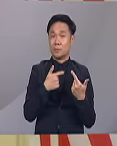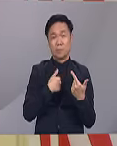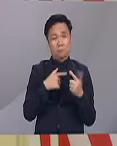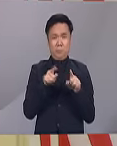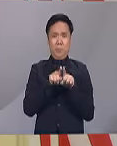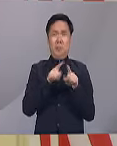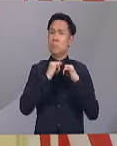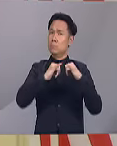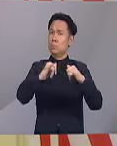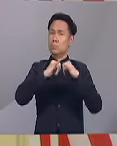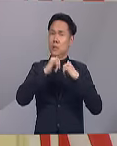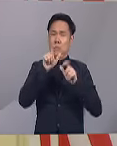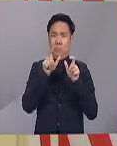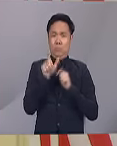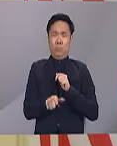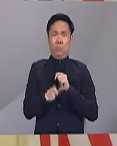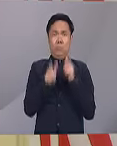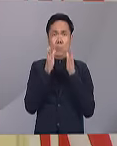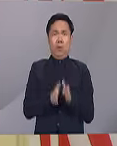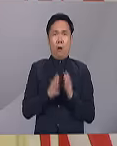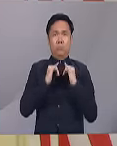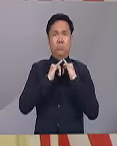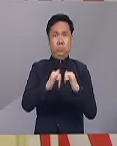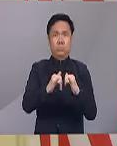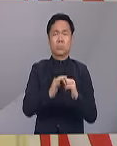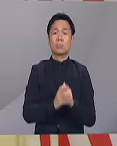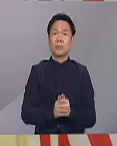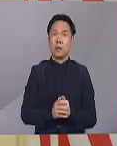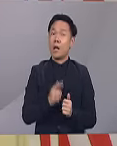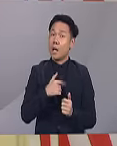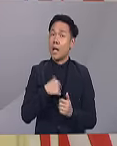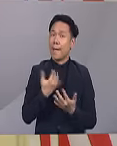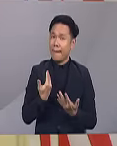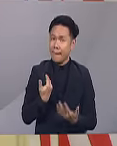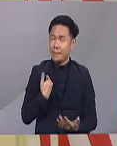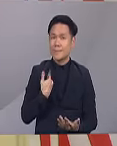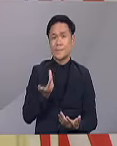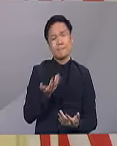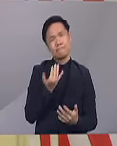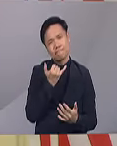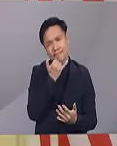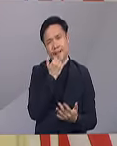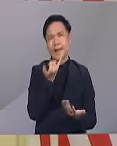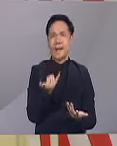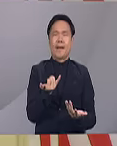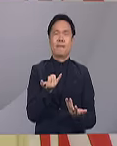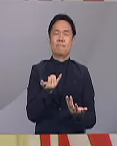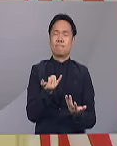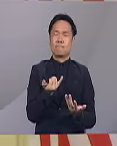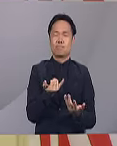manusia, tentu saja saya tidak terlepas daripada salah dan khilaf. Oleh itu